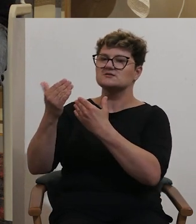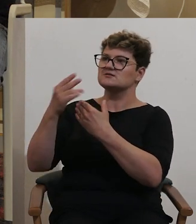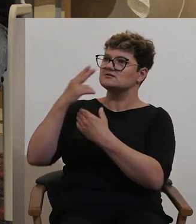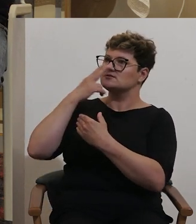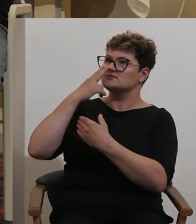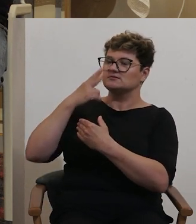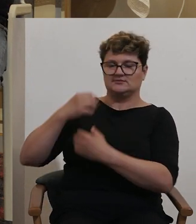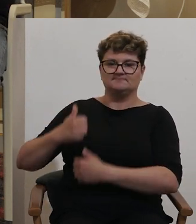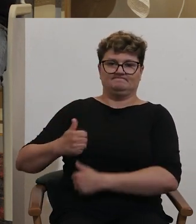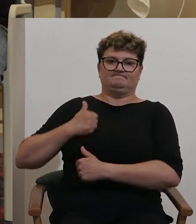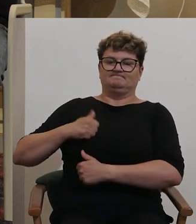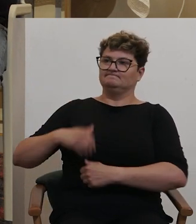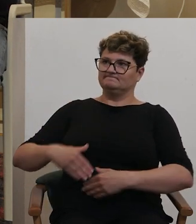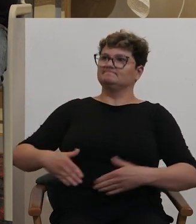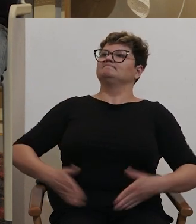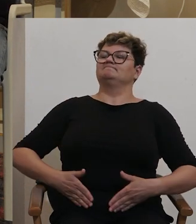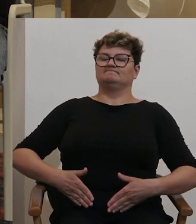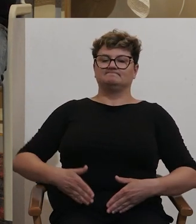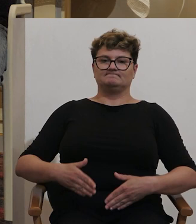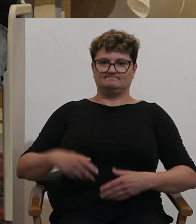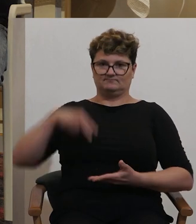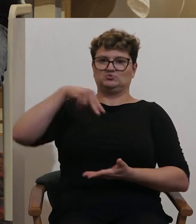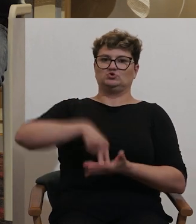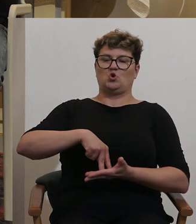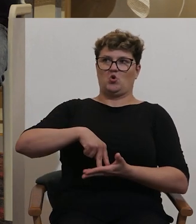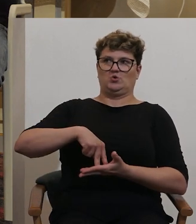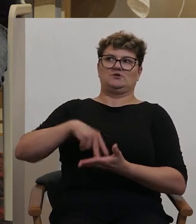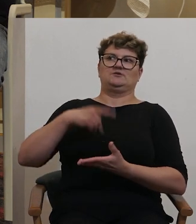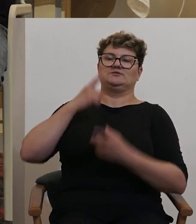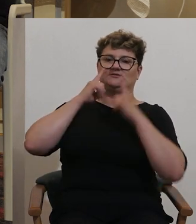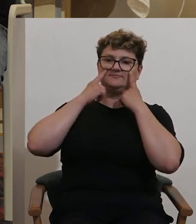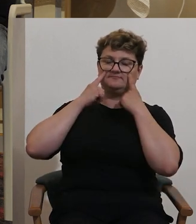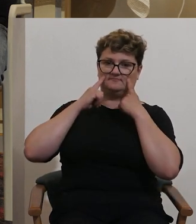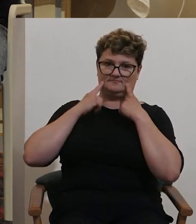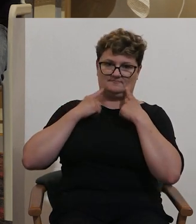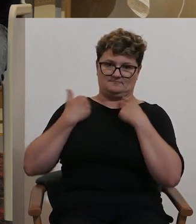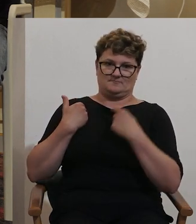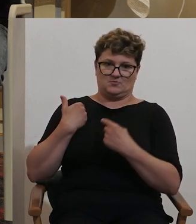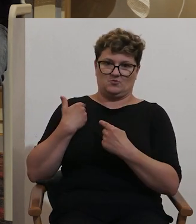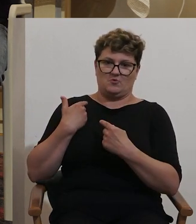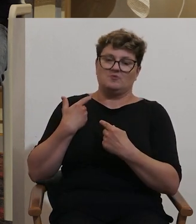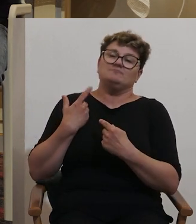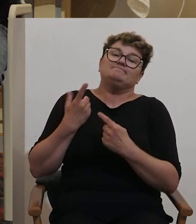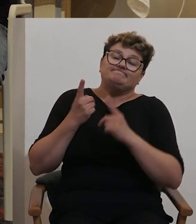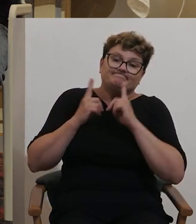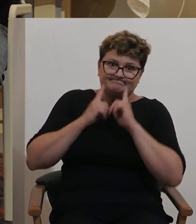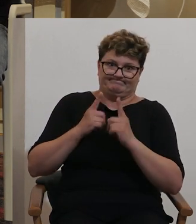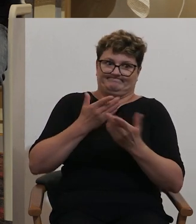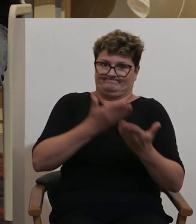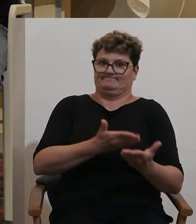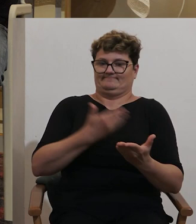stanął na baczność i, no i po prostu łzy mu poleciały z oczu. Bo mimo wszystko to